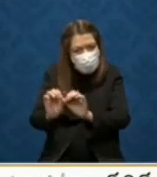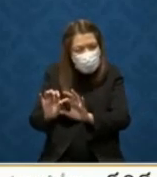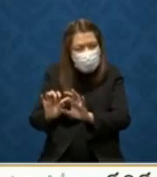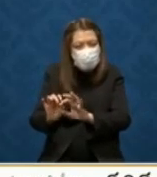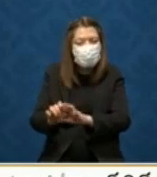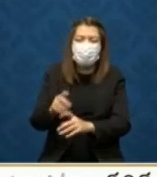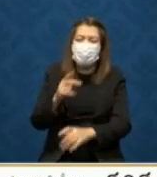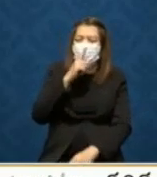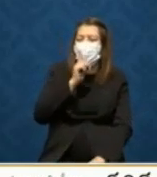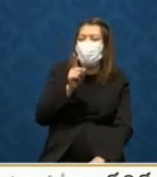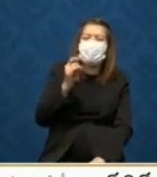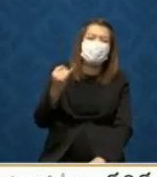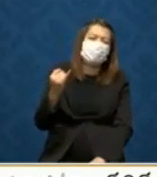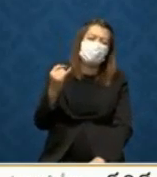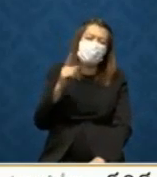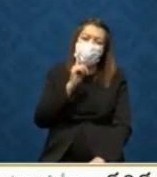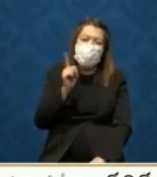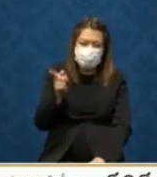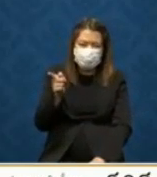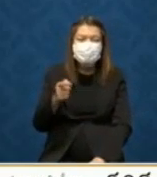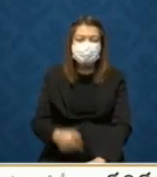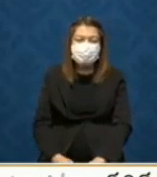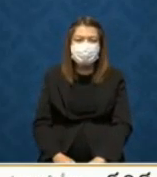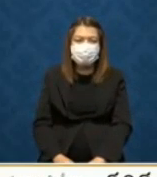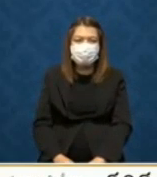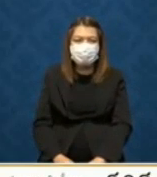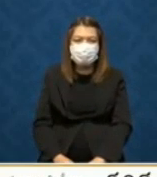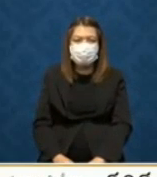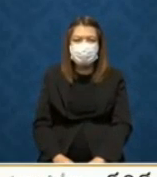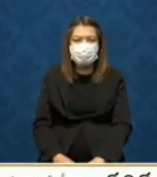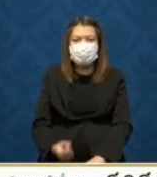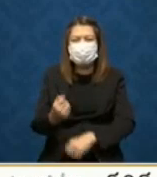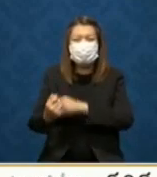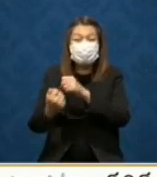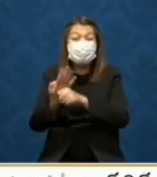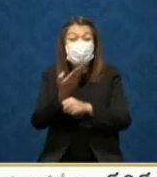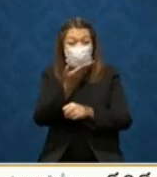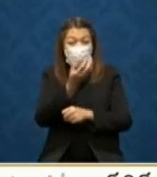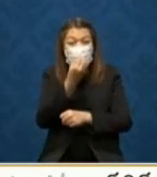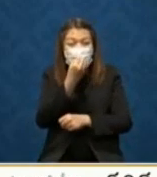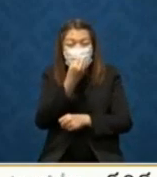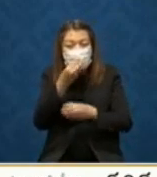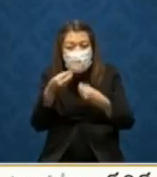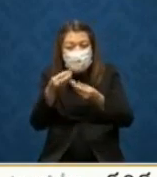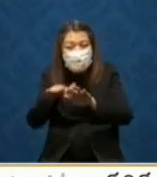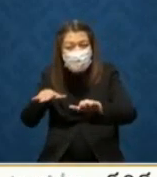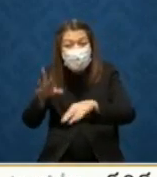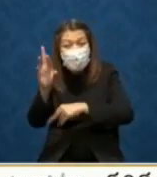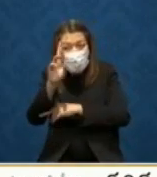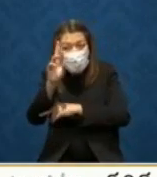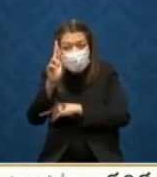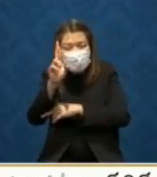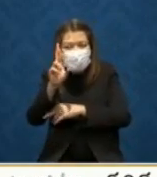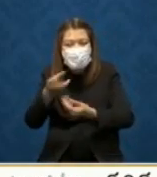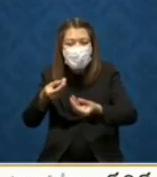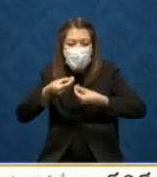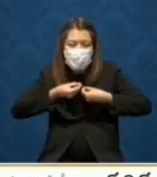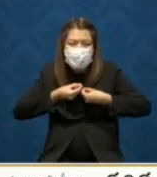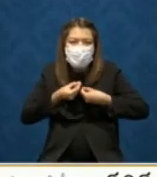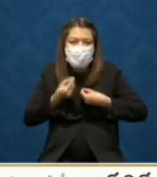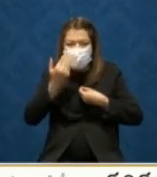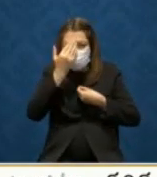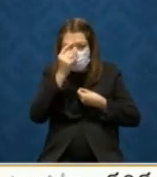ฎีกาเค้าเกือบ 4ปีที่เราขออาหารกลางวันท่านให้เพราะวันนี้เหตุผลเดียว